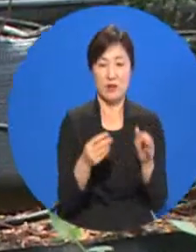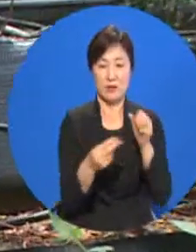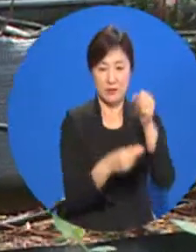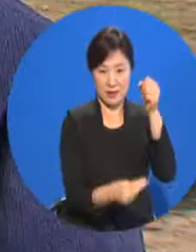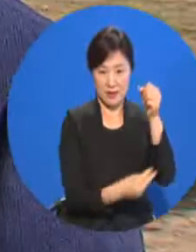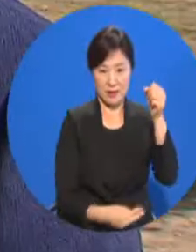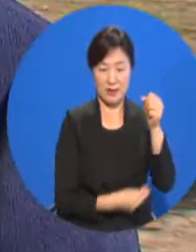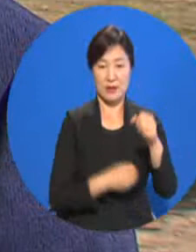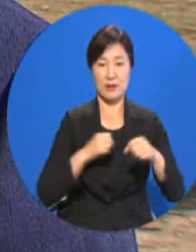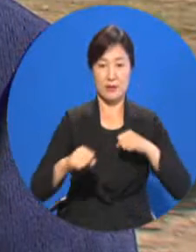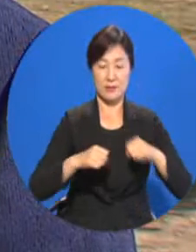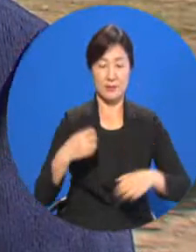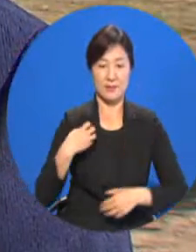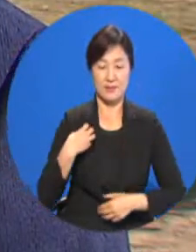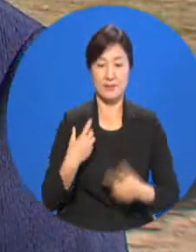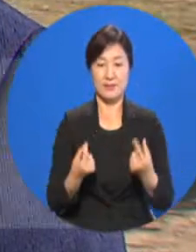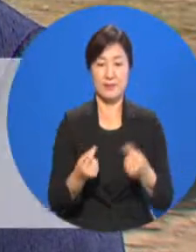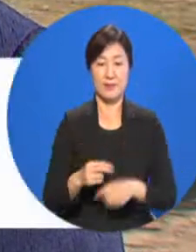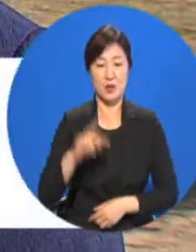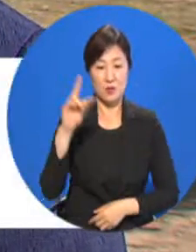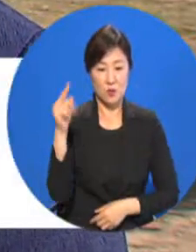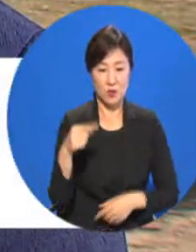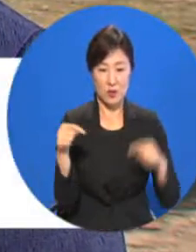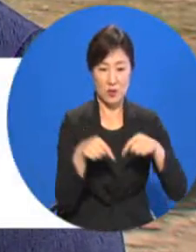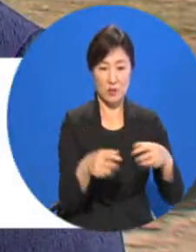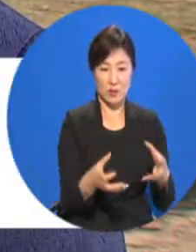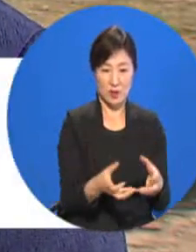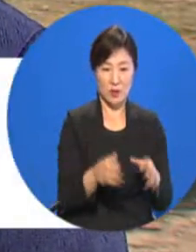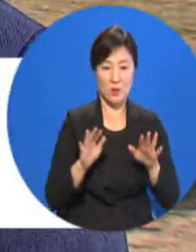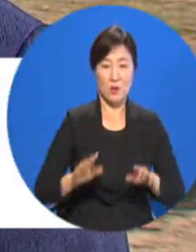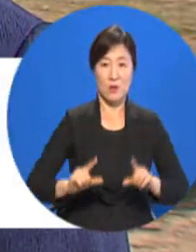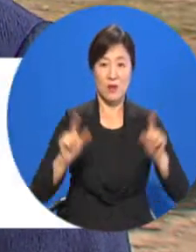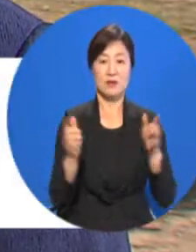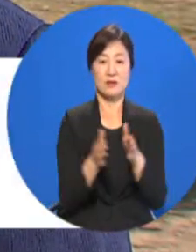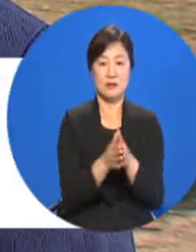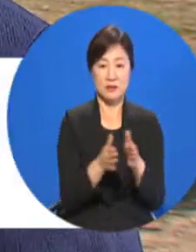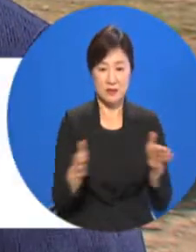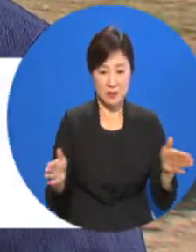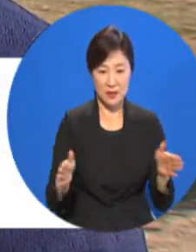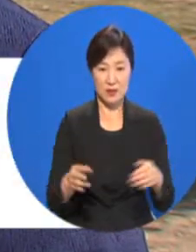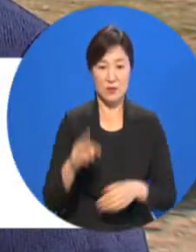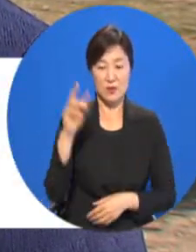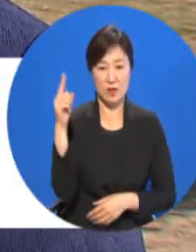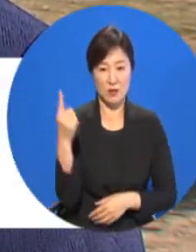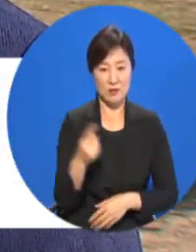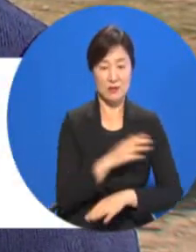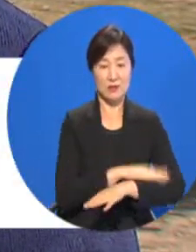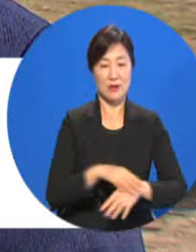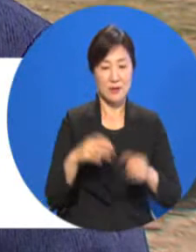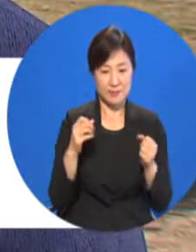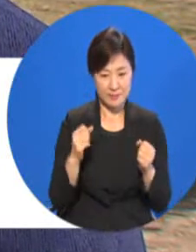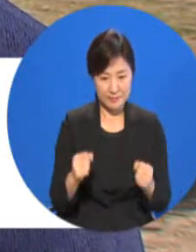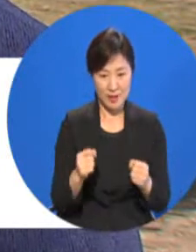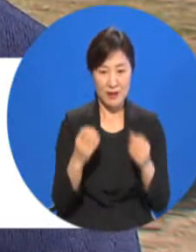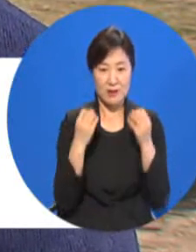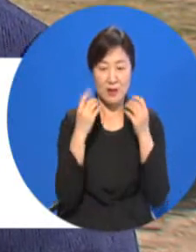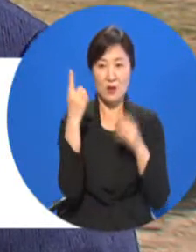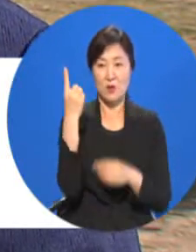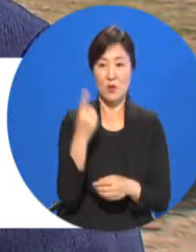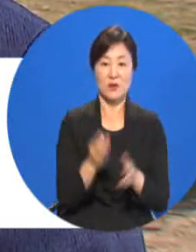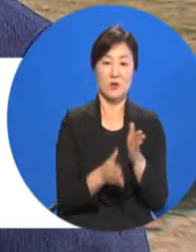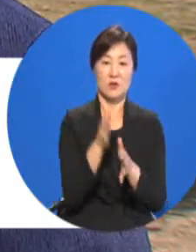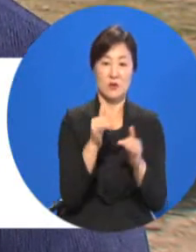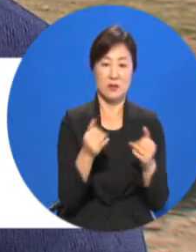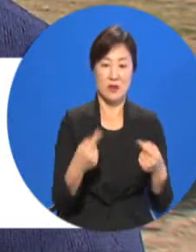전망됩니다. 고흥군 귀향 귀촌 협의회가 금년에 발족을 했는데 이분들이 여기서 동기를 틀어서 새로 오신